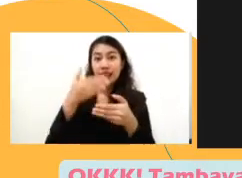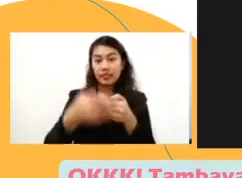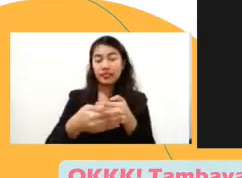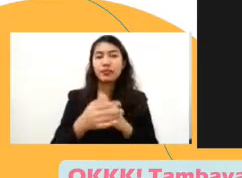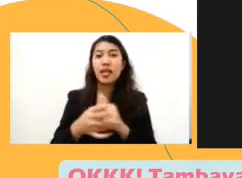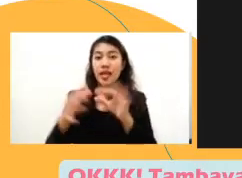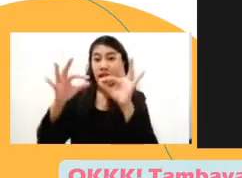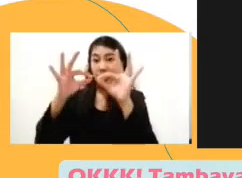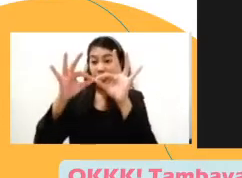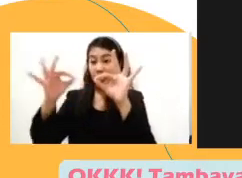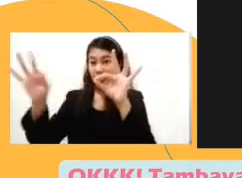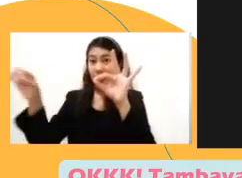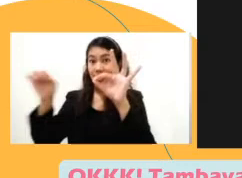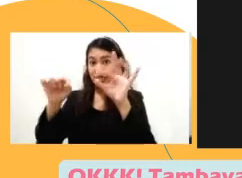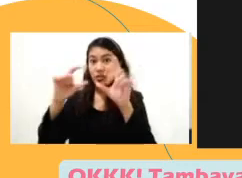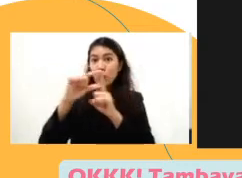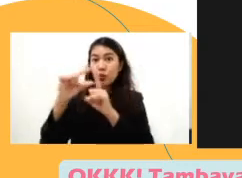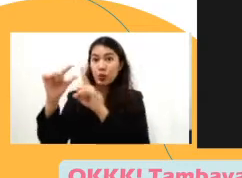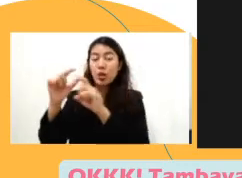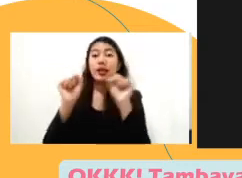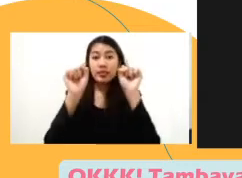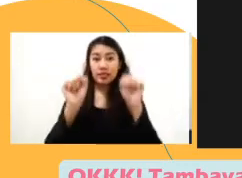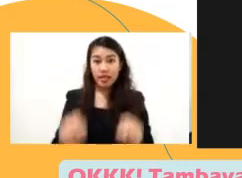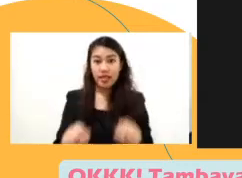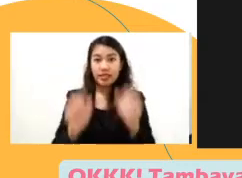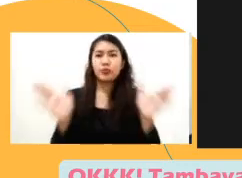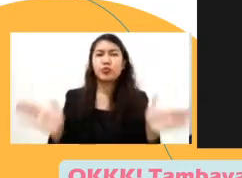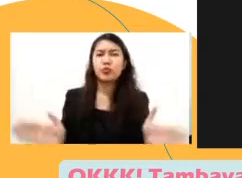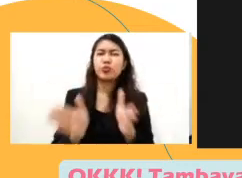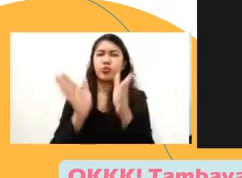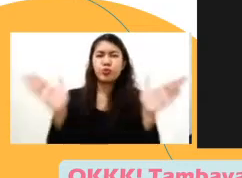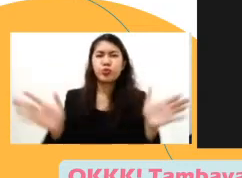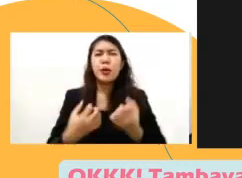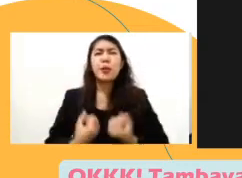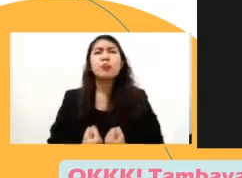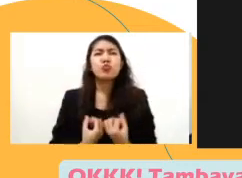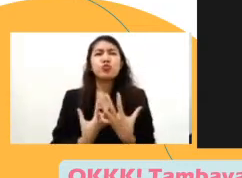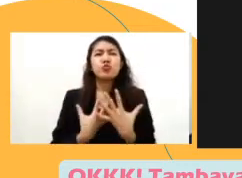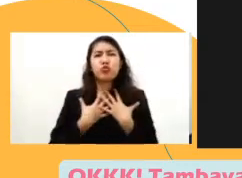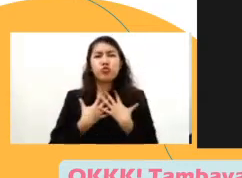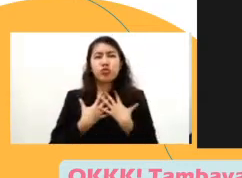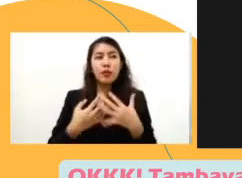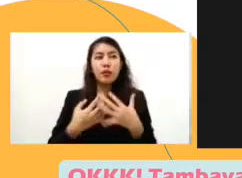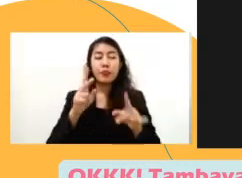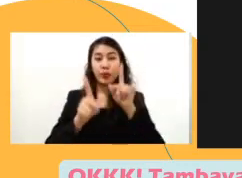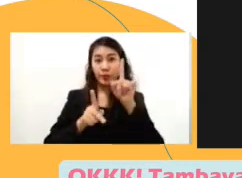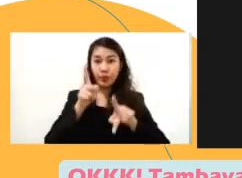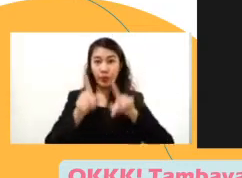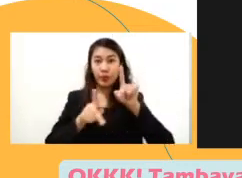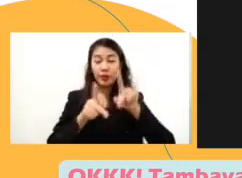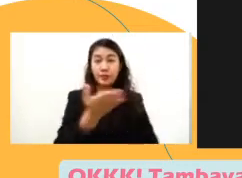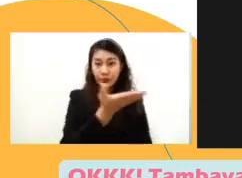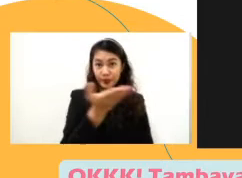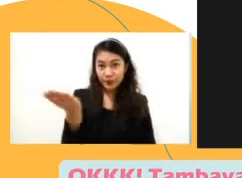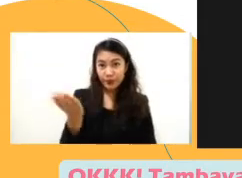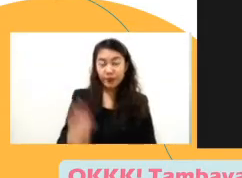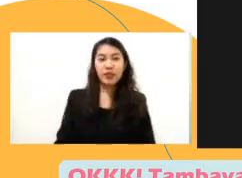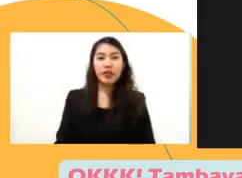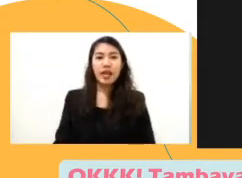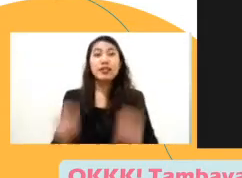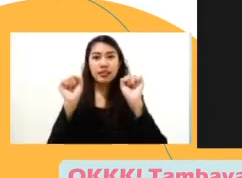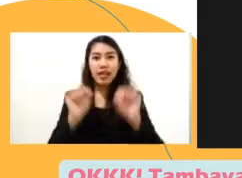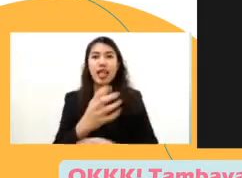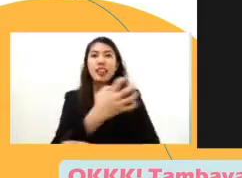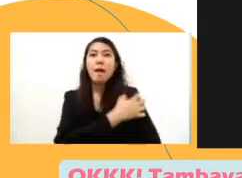o makapag-encourage. Inspire o hikayat ng mga tao, ng mga nakikinig. Maaring makapag-empower.